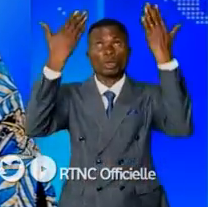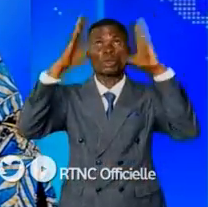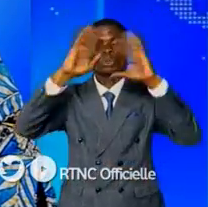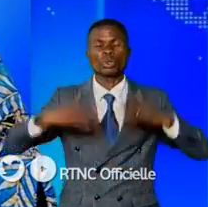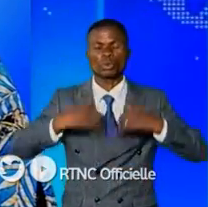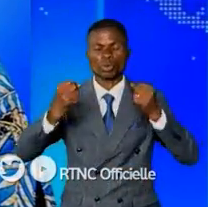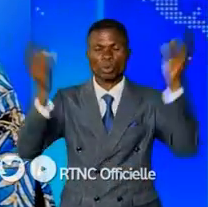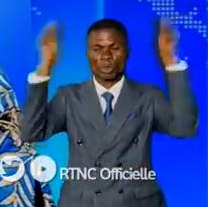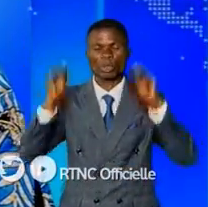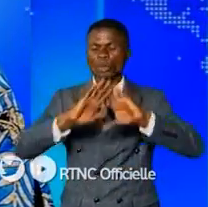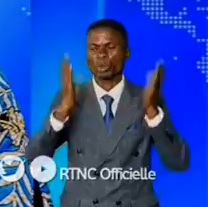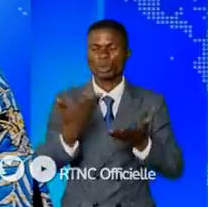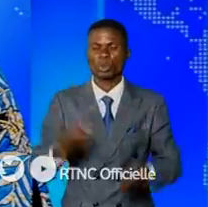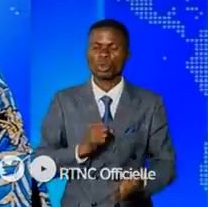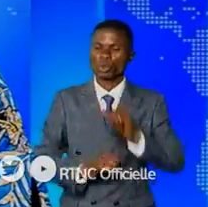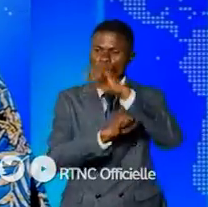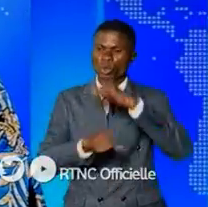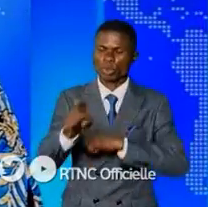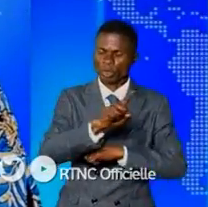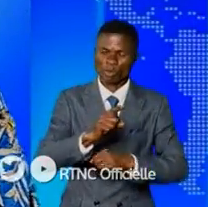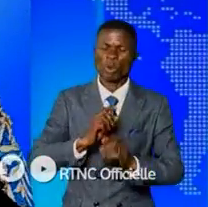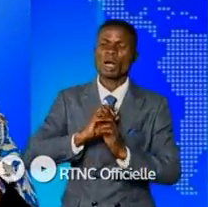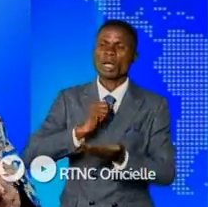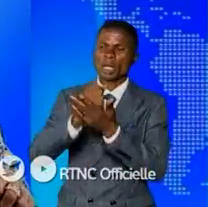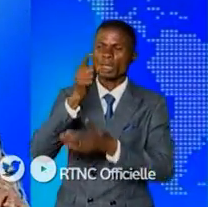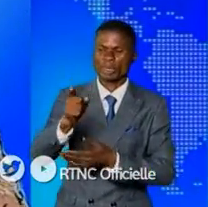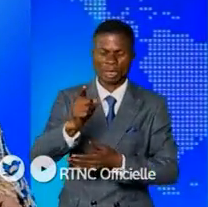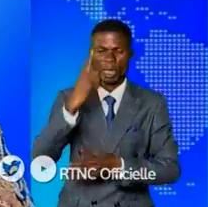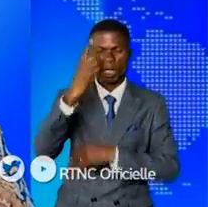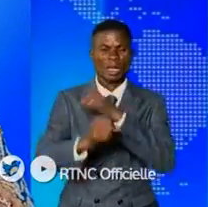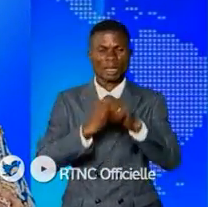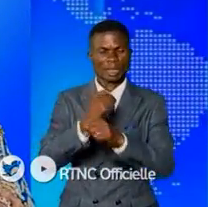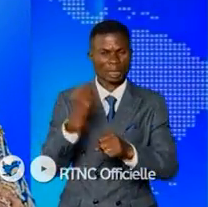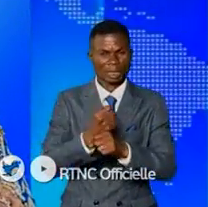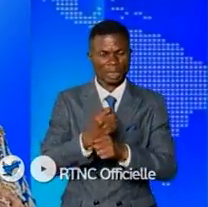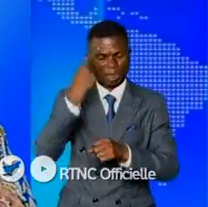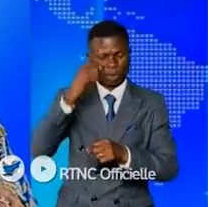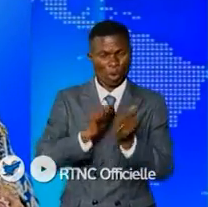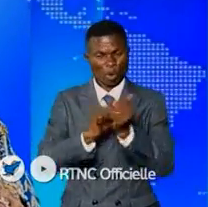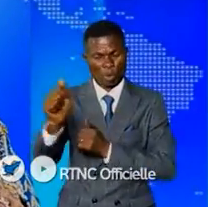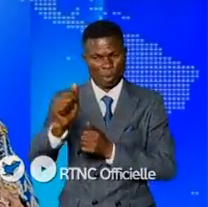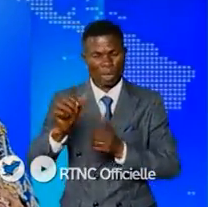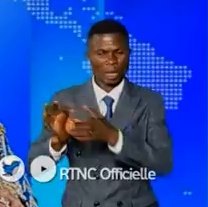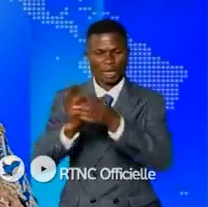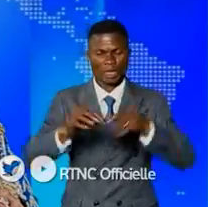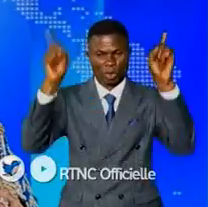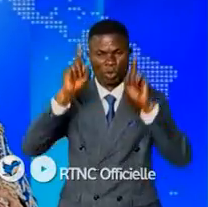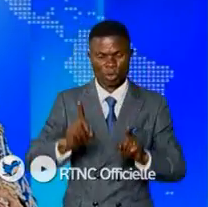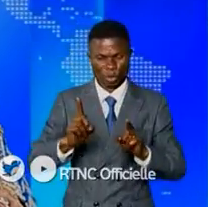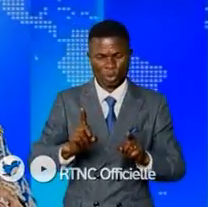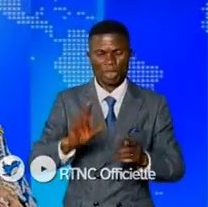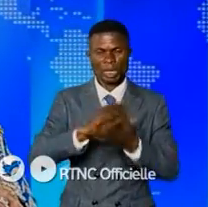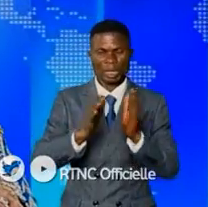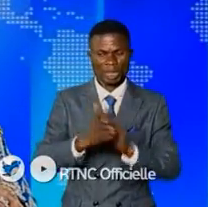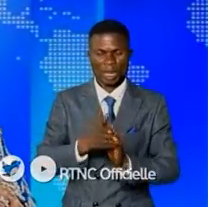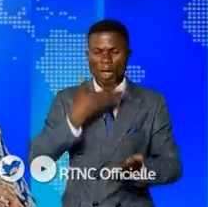de Dieu, le Créateur de toutes choses, vous accompagne et vous soutienne au cours de ces mandats afin que votre passage à la tête de l'Union africaine